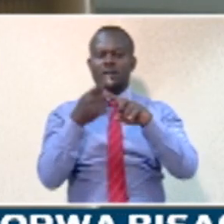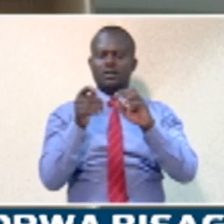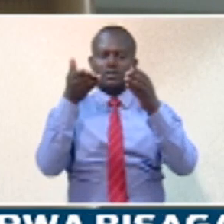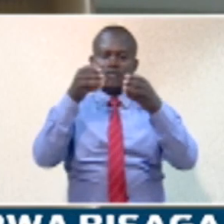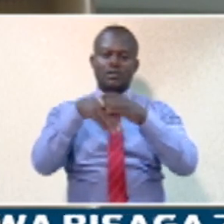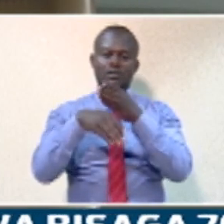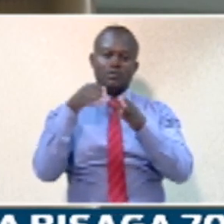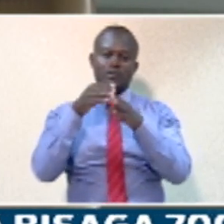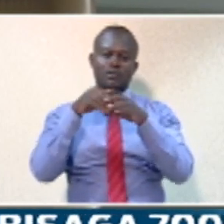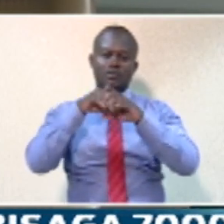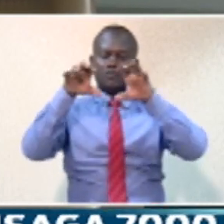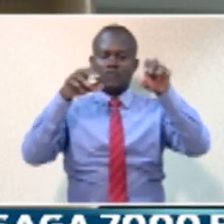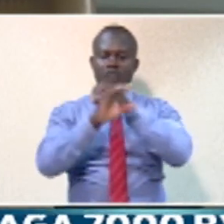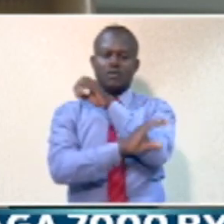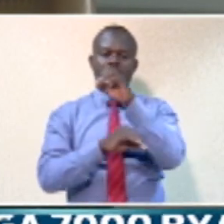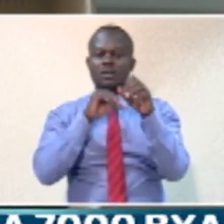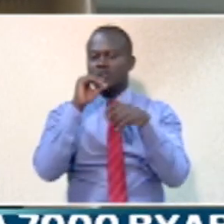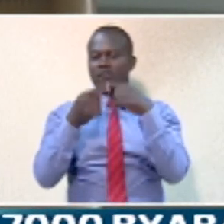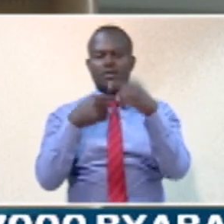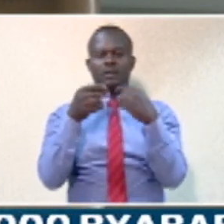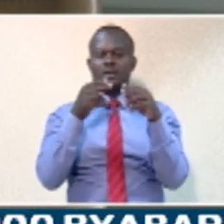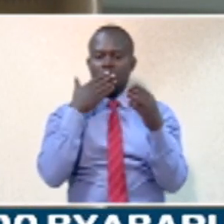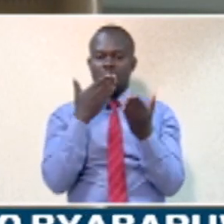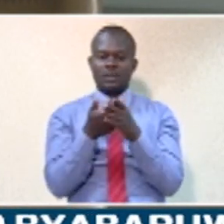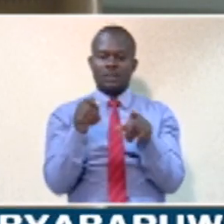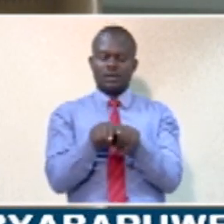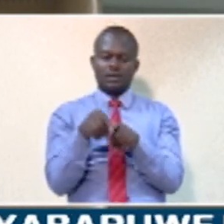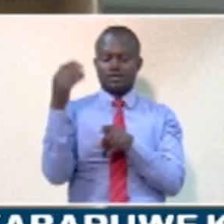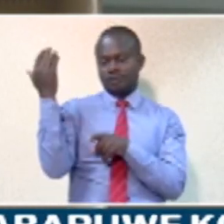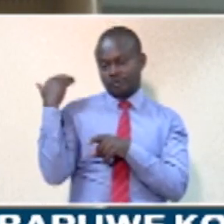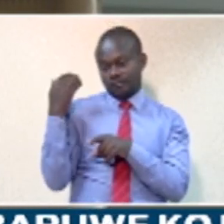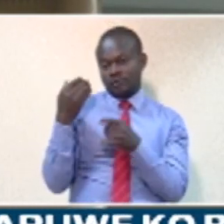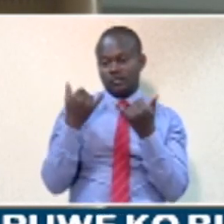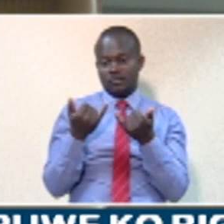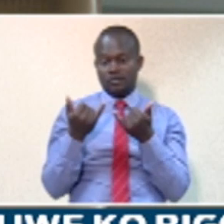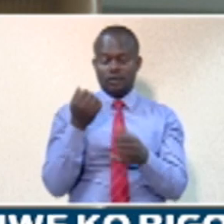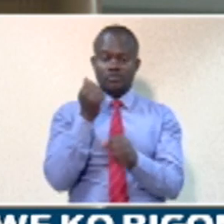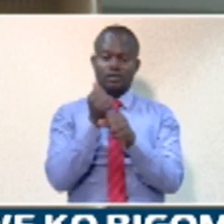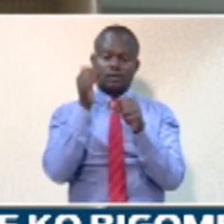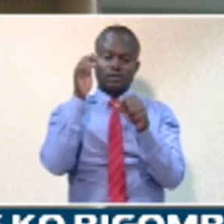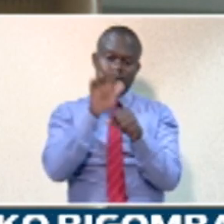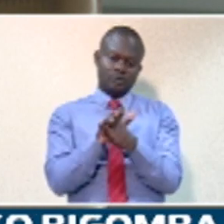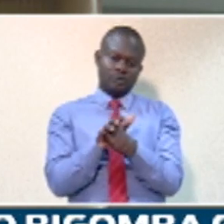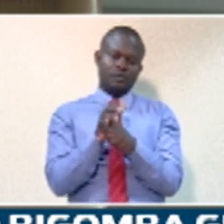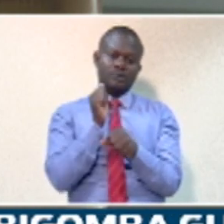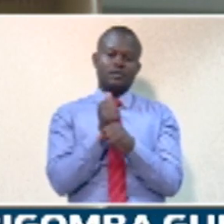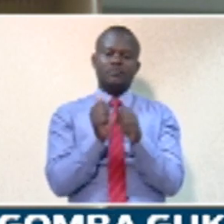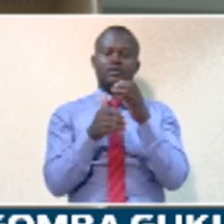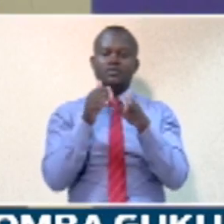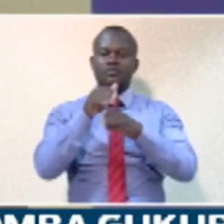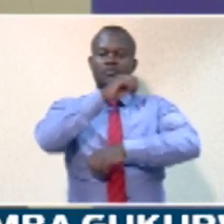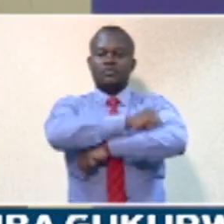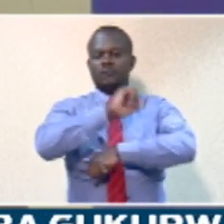hirya no hino mu gihugu nazo ntabwo zakomeje kugenda neza nk'uko byari bimeze mbere. Urebye akazi kenshi twakoraga kari akazi ko kubaka amashuri ya